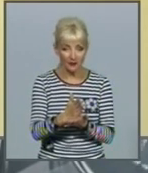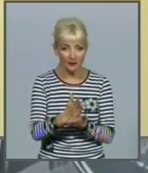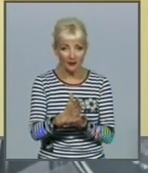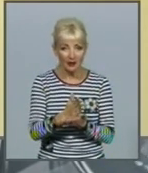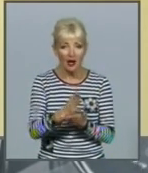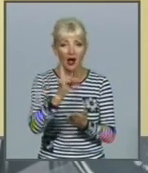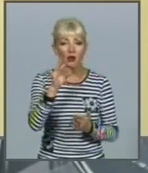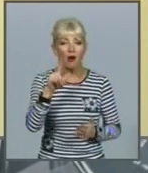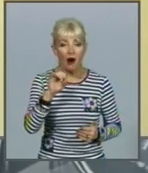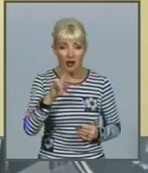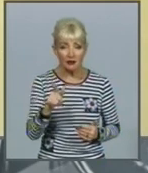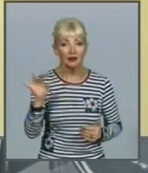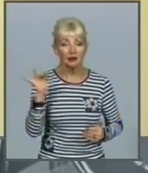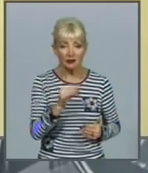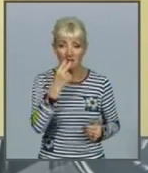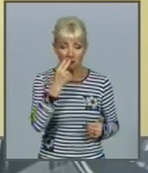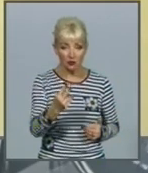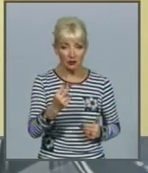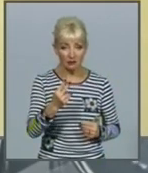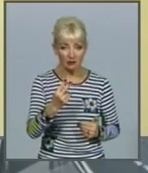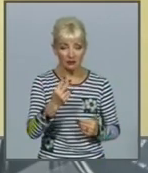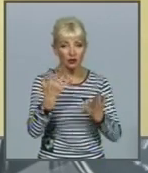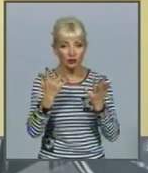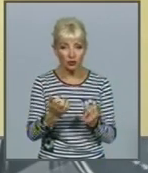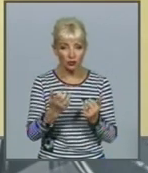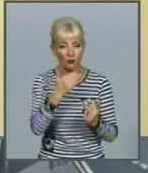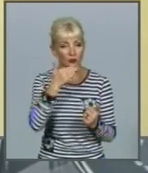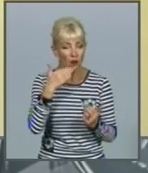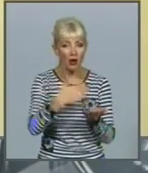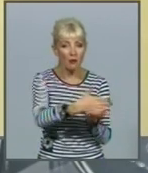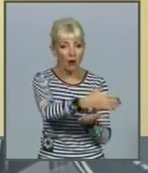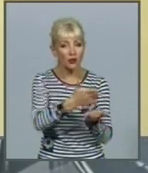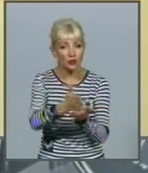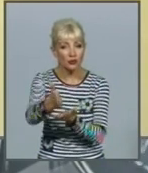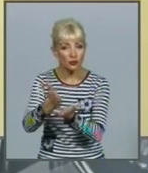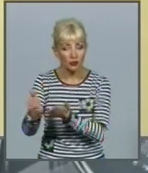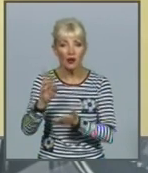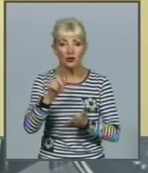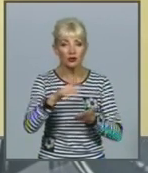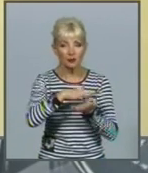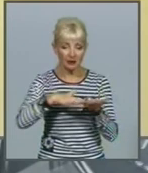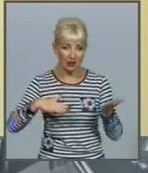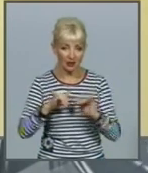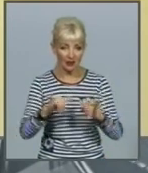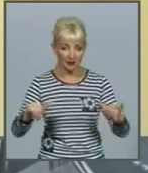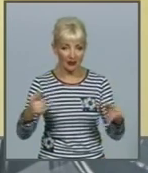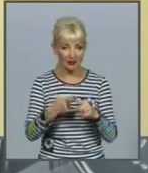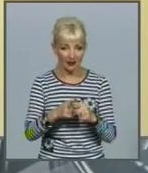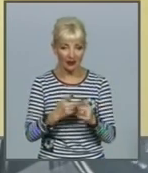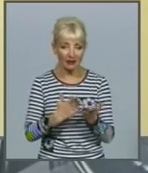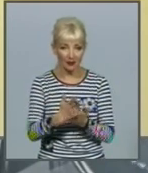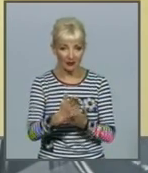І відсматриваємо ще масу маршрутів для того, щоб і далі розвивати саме це направлення. Однозначно